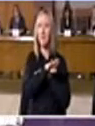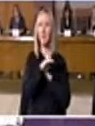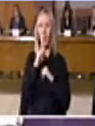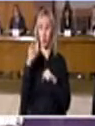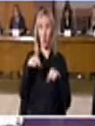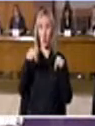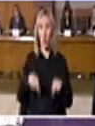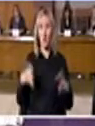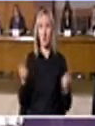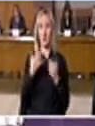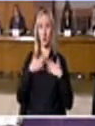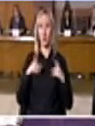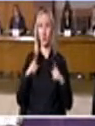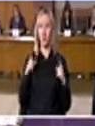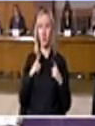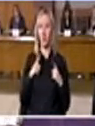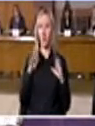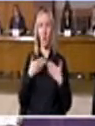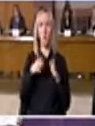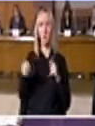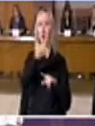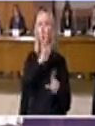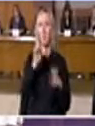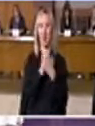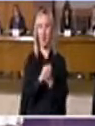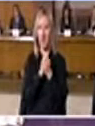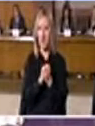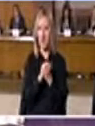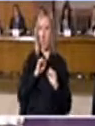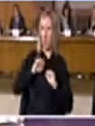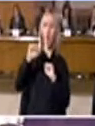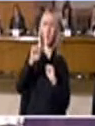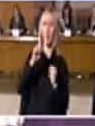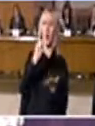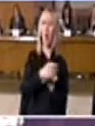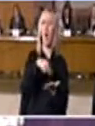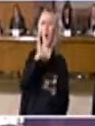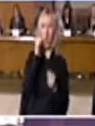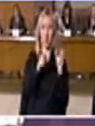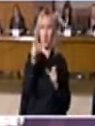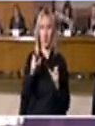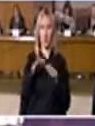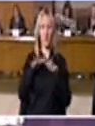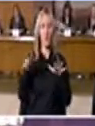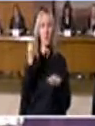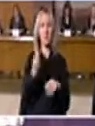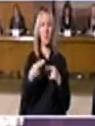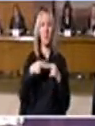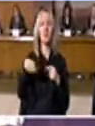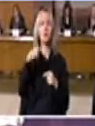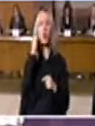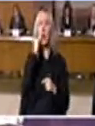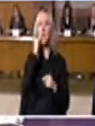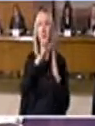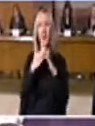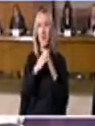spašavajući svoje gole živote, nailaze na otvoreno neprijateljstvo i otpor lokalnog stanovništva. Širom Srbije, u blizini romskih